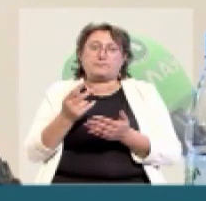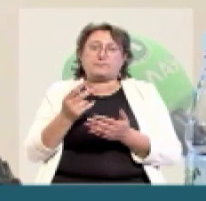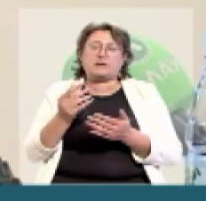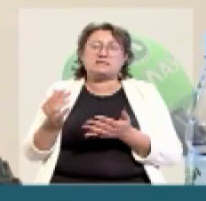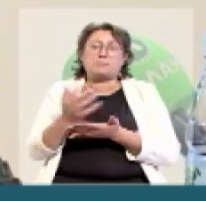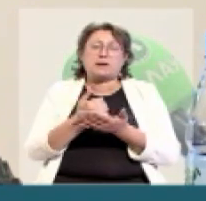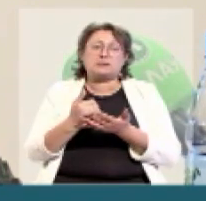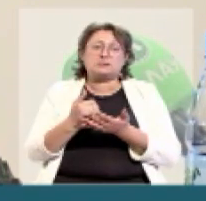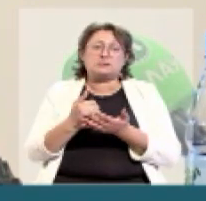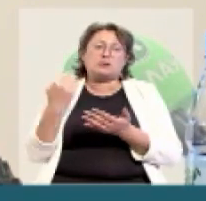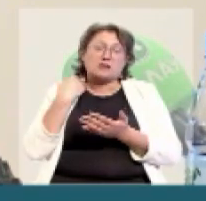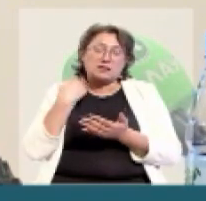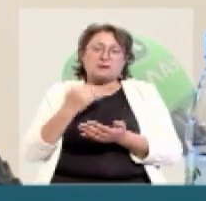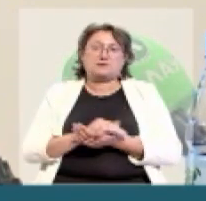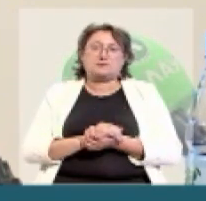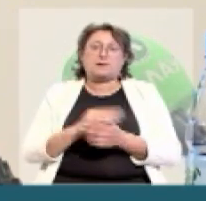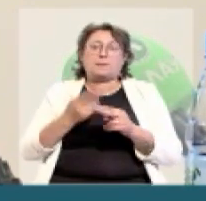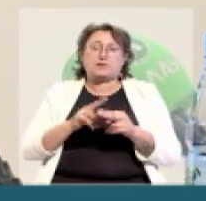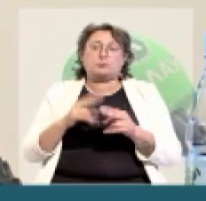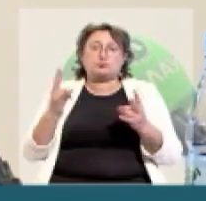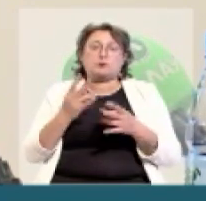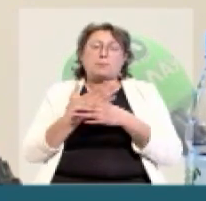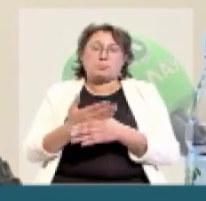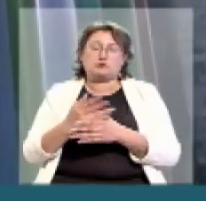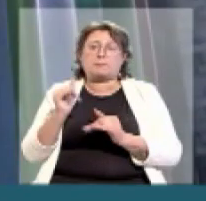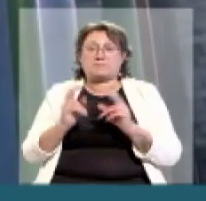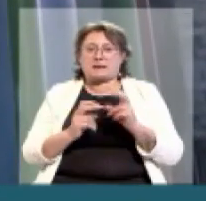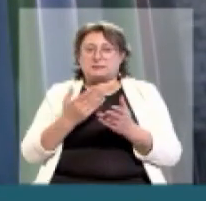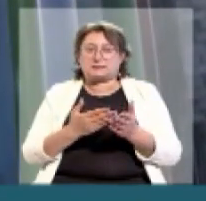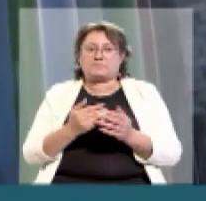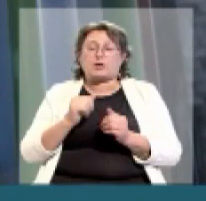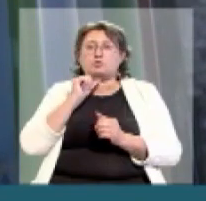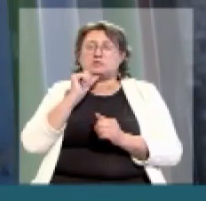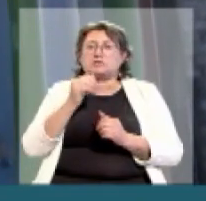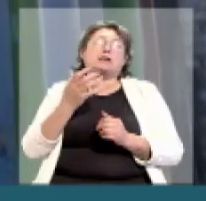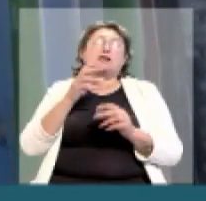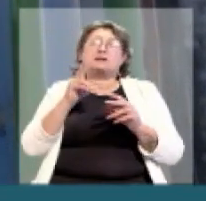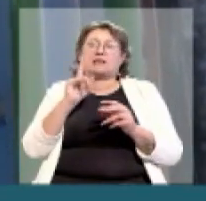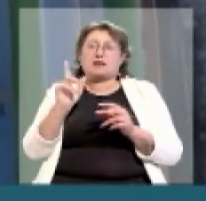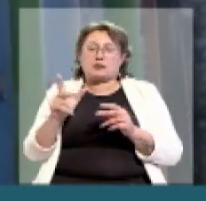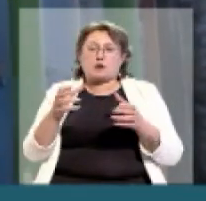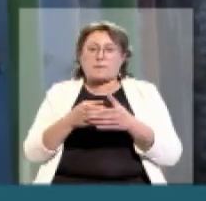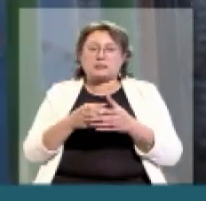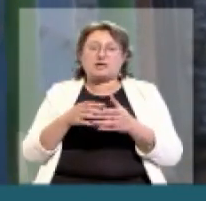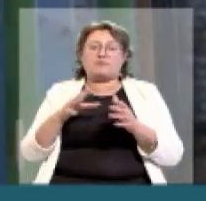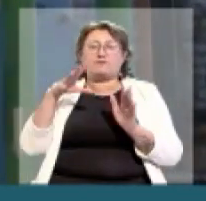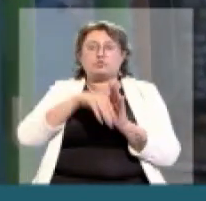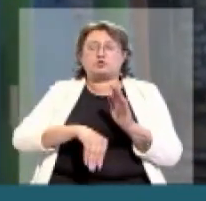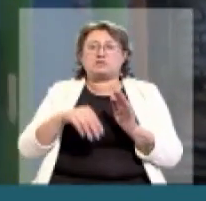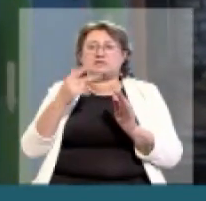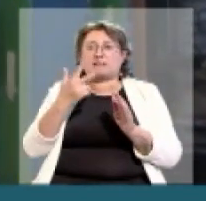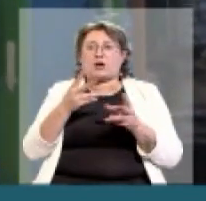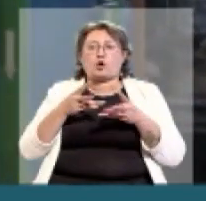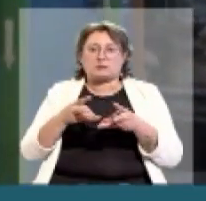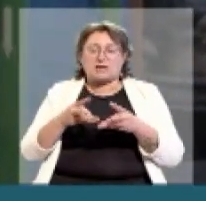нужно собрать долги. Поэтому нужно помочь этому предприятию. Кустанайская теплоэнергетическая компания включает в себя